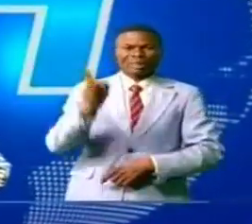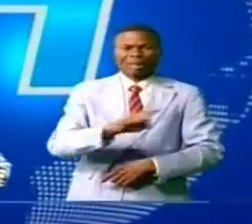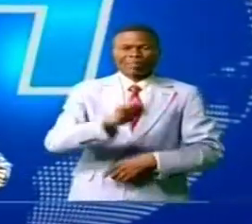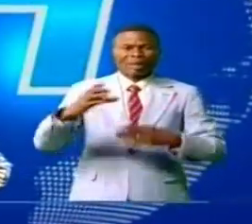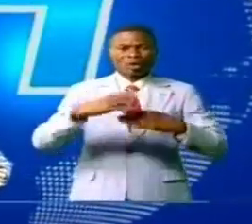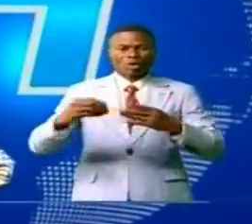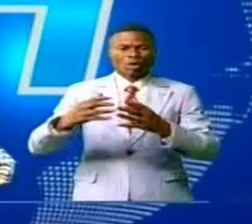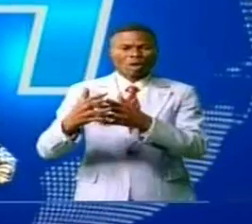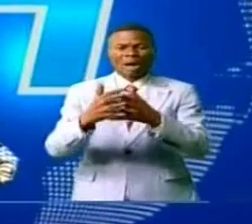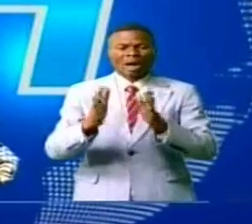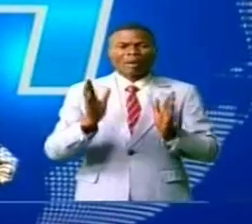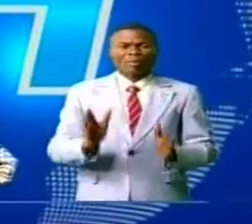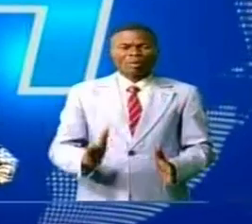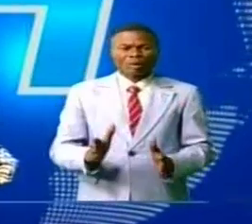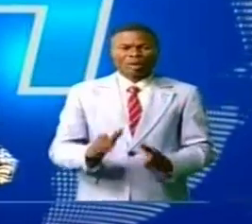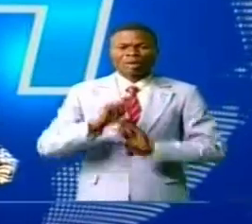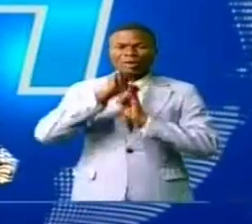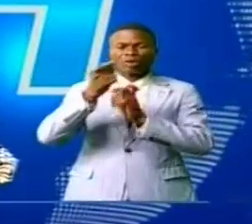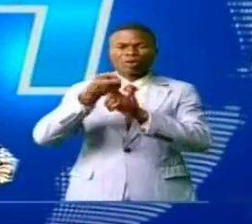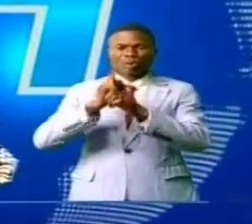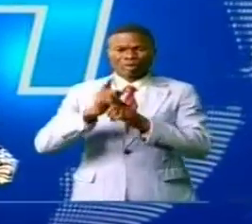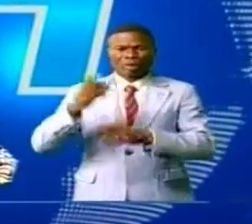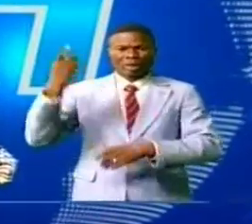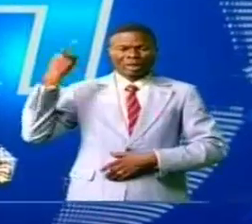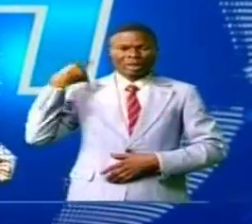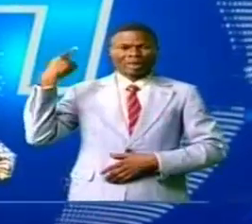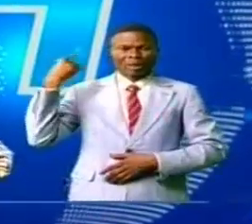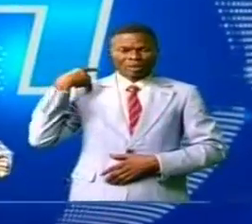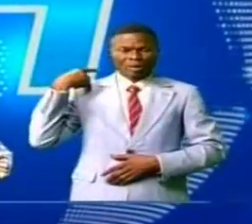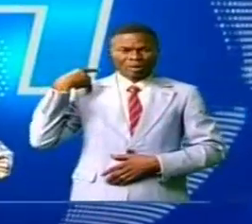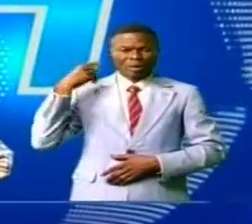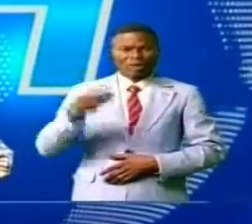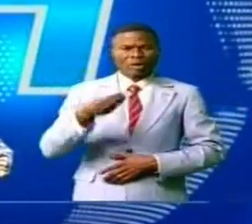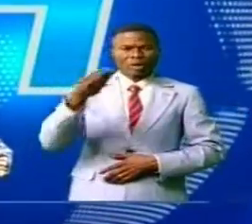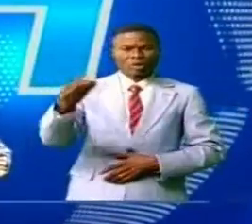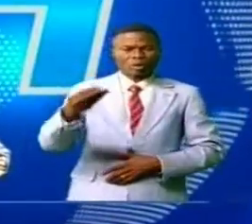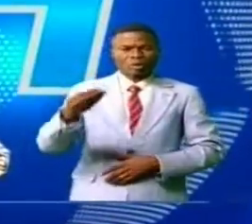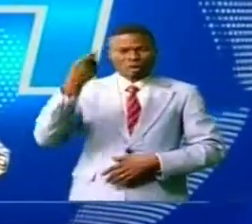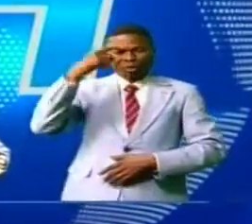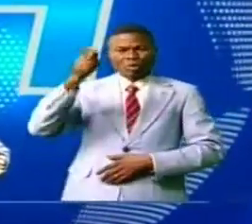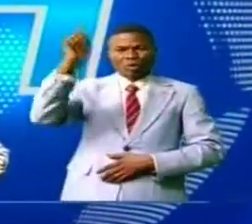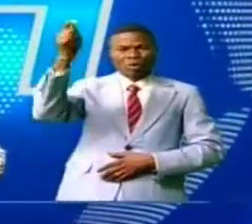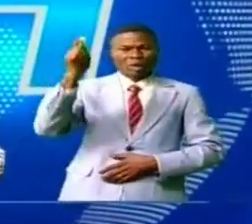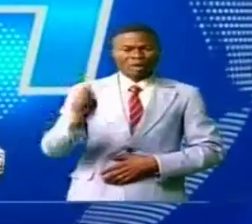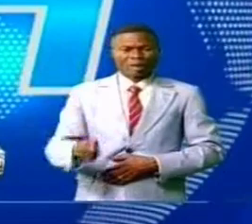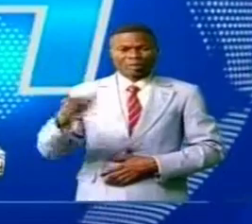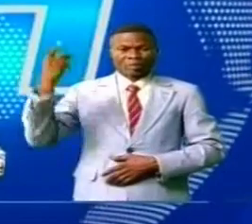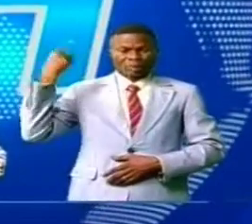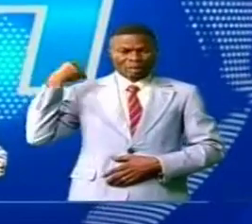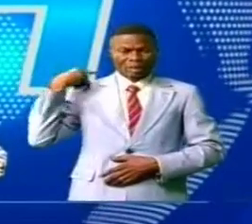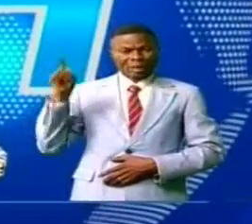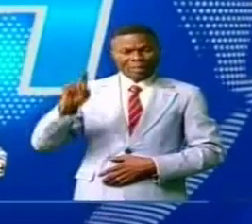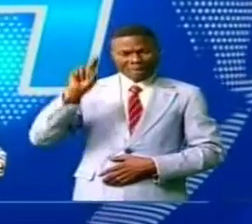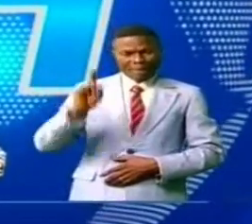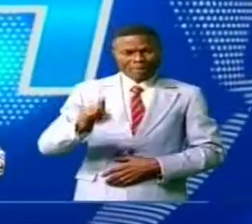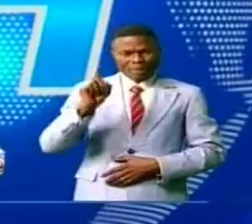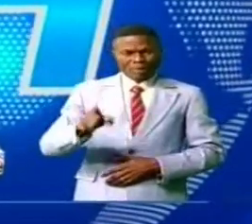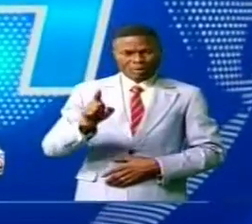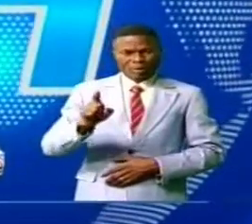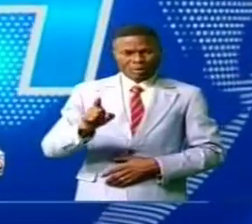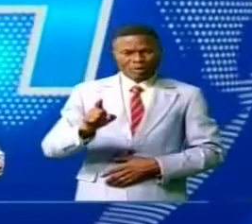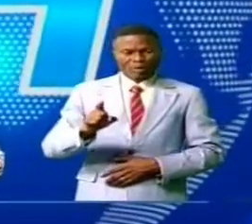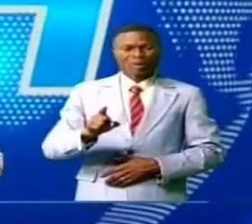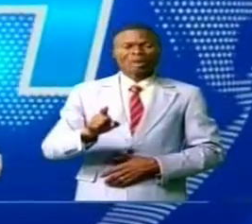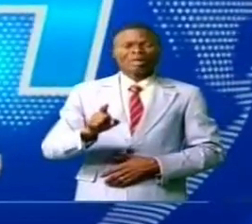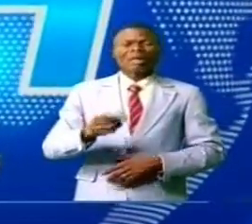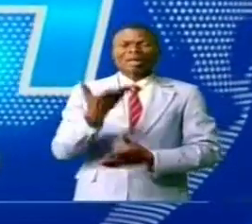dollars américains, dont du caucus de députés au FARDC. Ces députés veulent une restauration